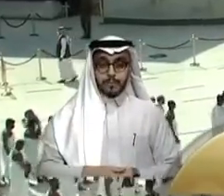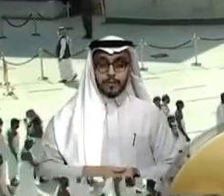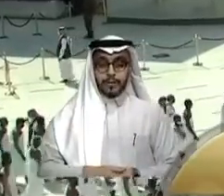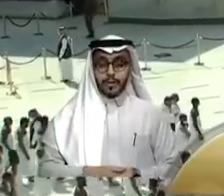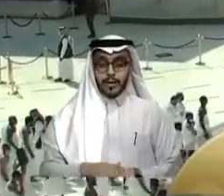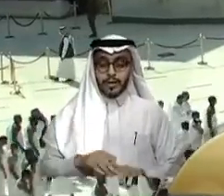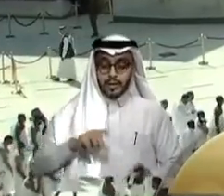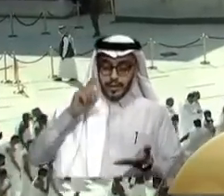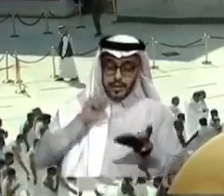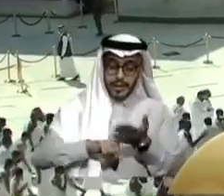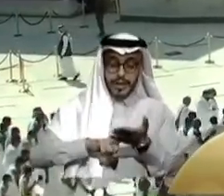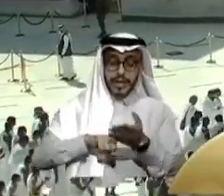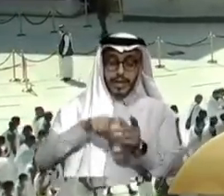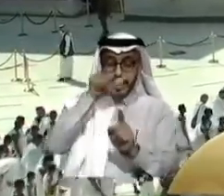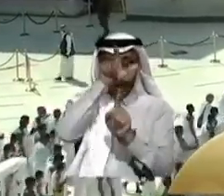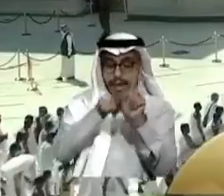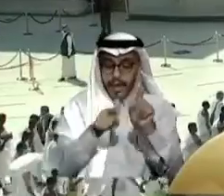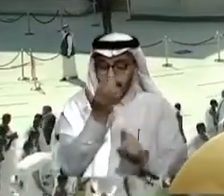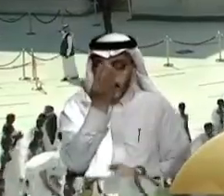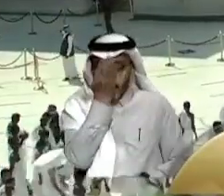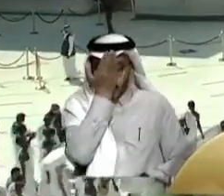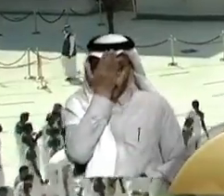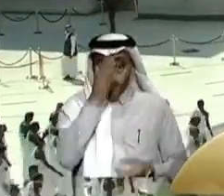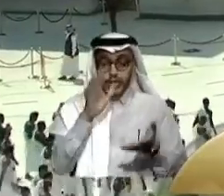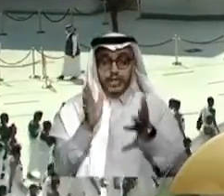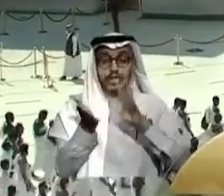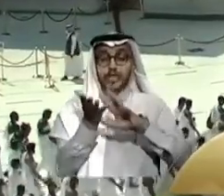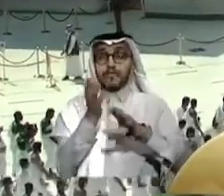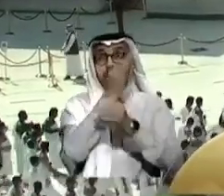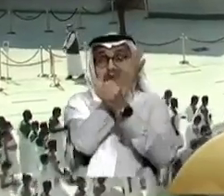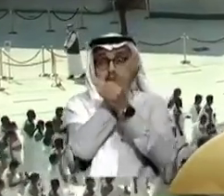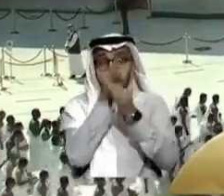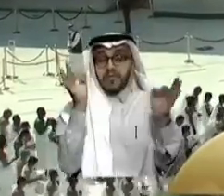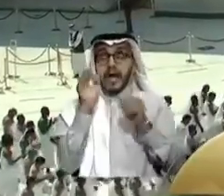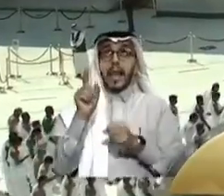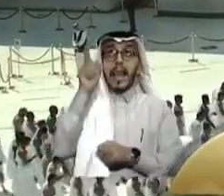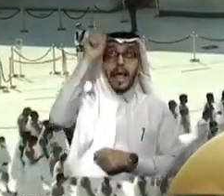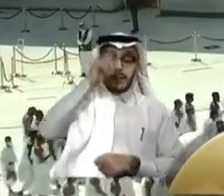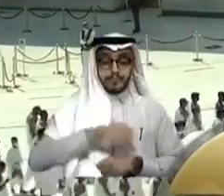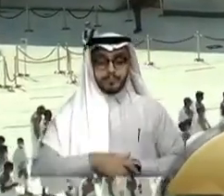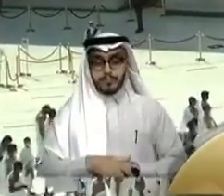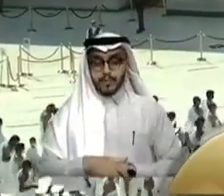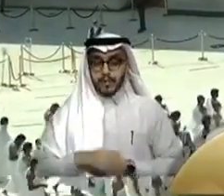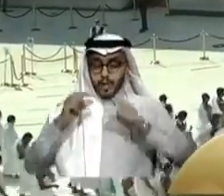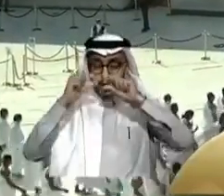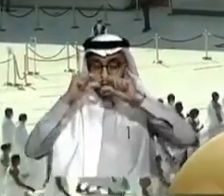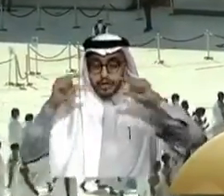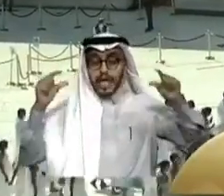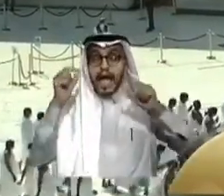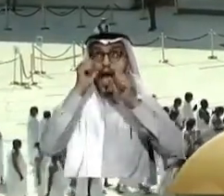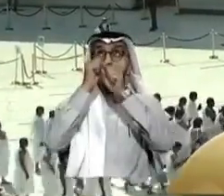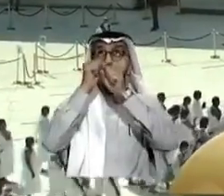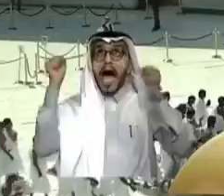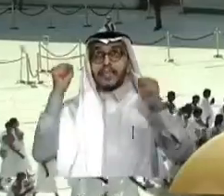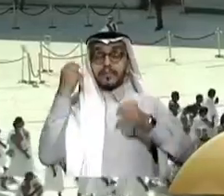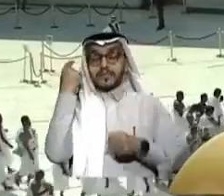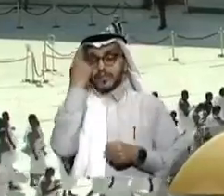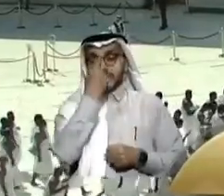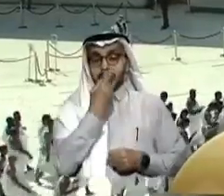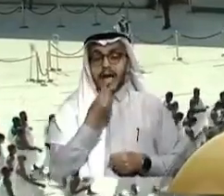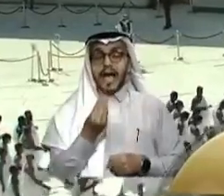إن العبد إذا علم ما لمولاه من صفات الكمال والجلال ودلائل العظمة